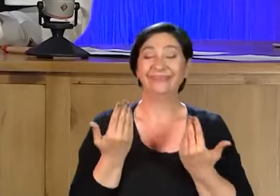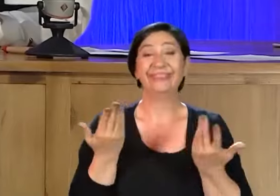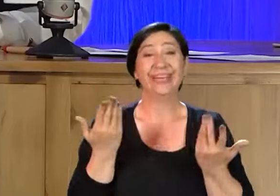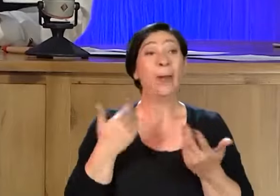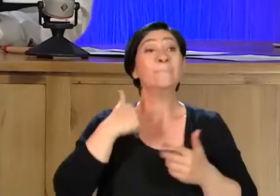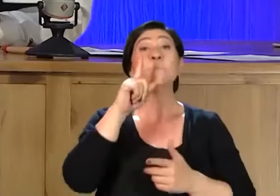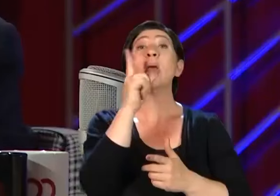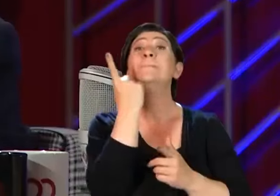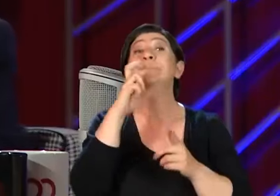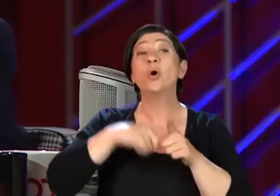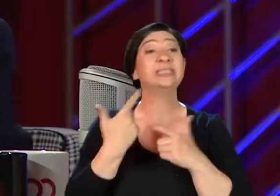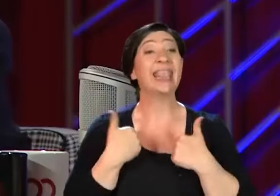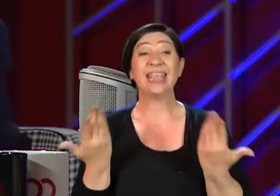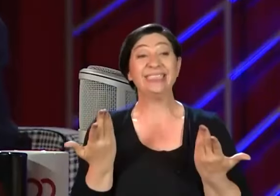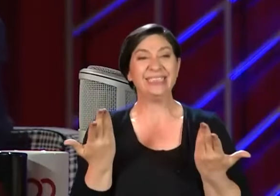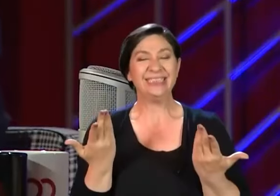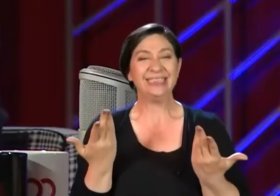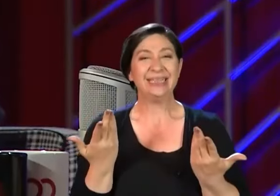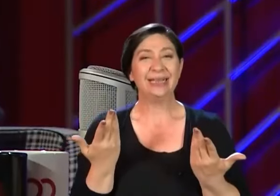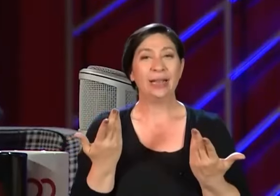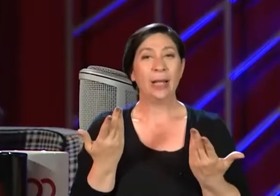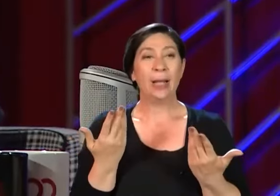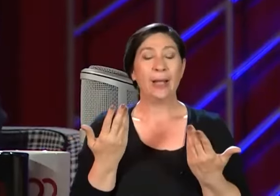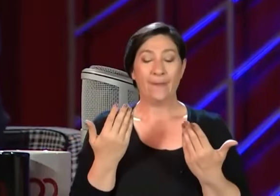Ben şöyle bir projeyim ama. Ben